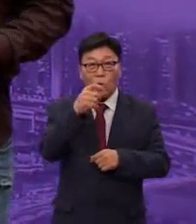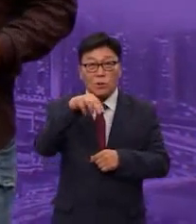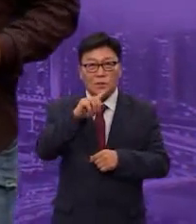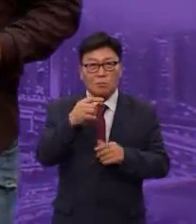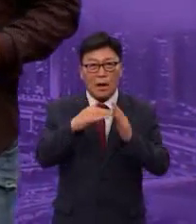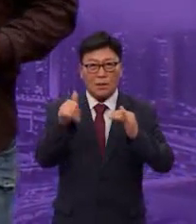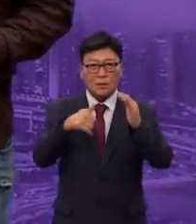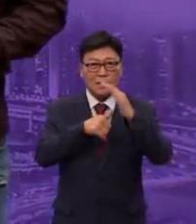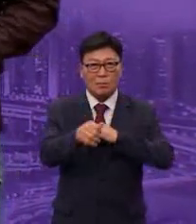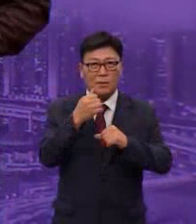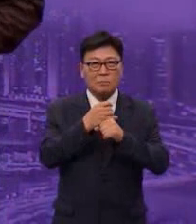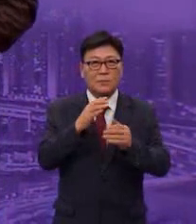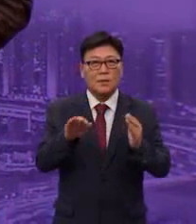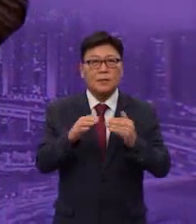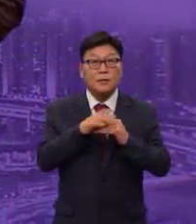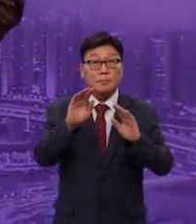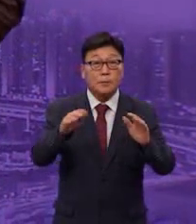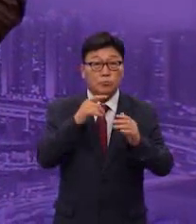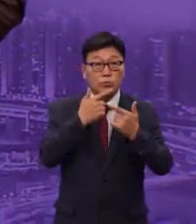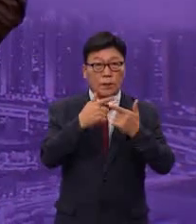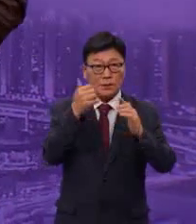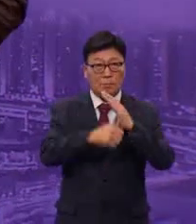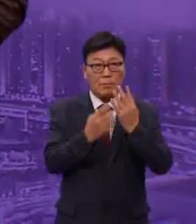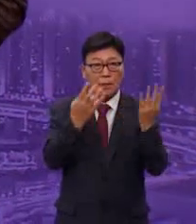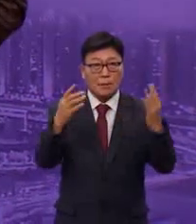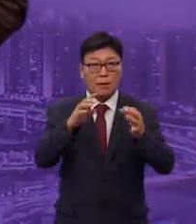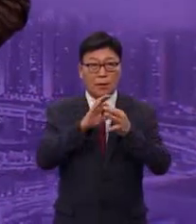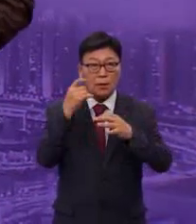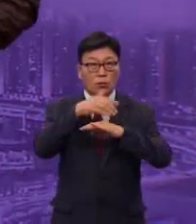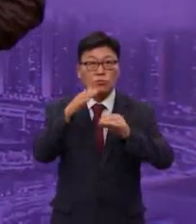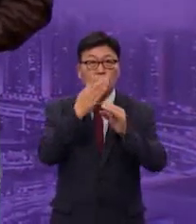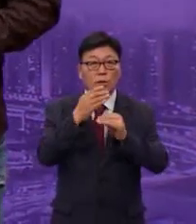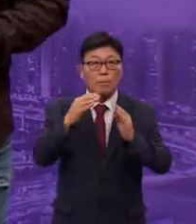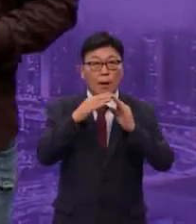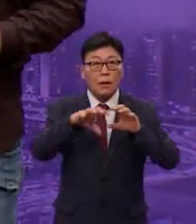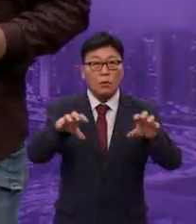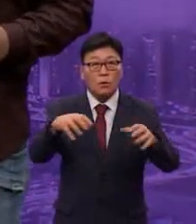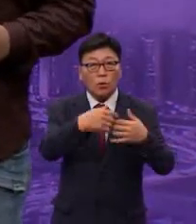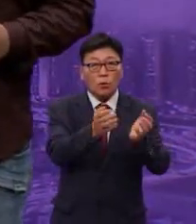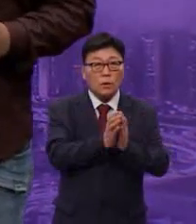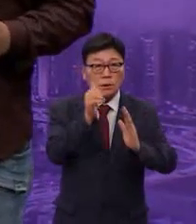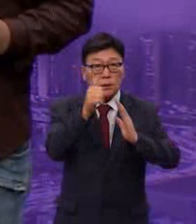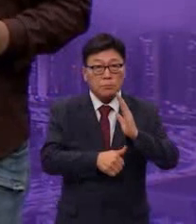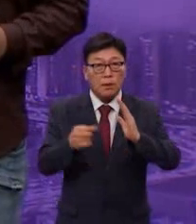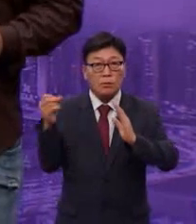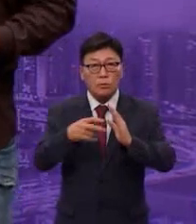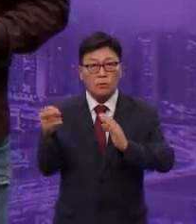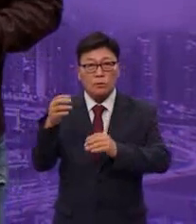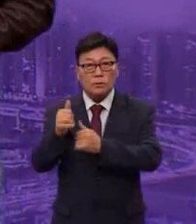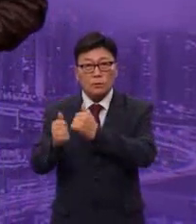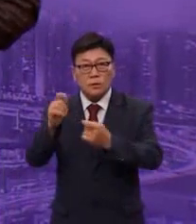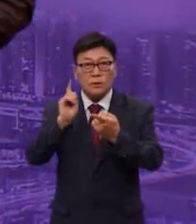있는 강재성입니다. 이번 부산 실패 박람회 행사 기획 중 하나인 마을 공동체 실패와 재도전에 대한 정책을